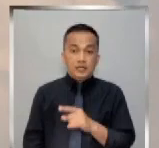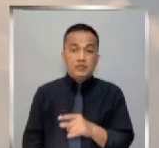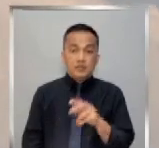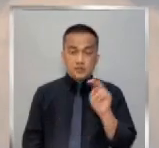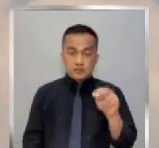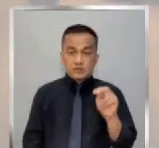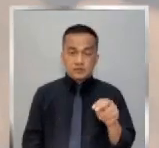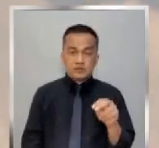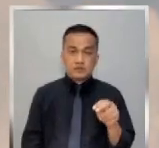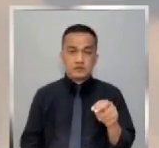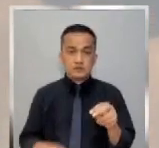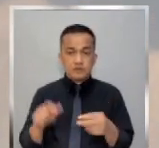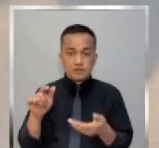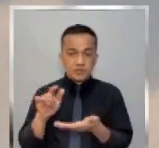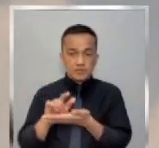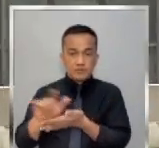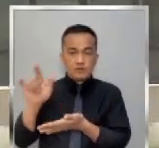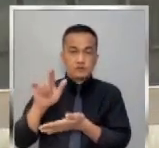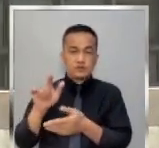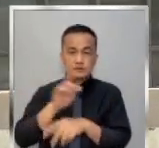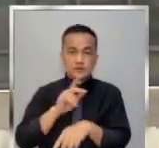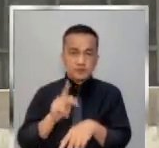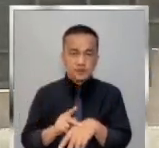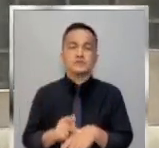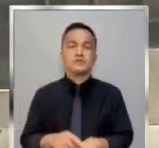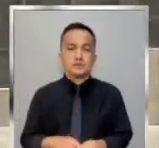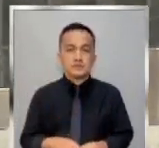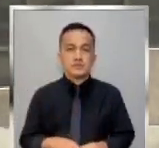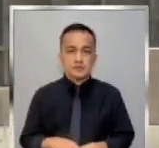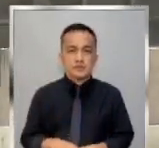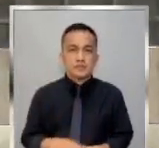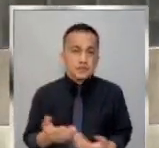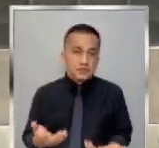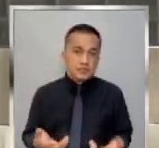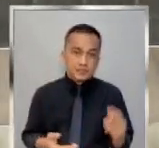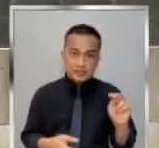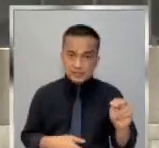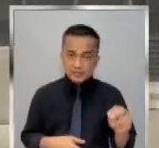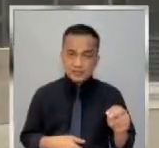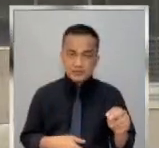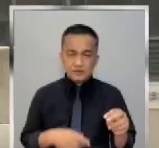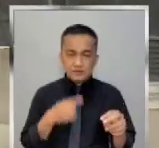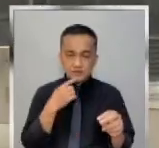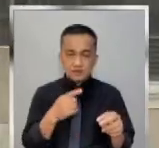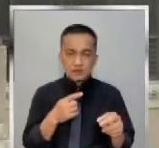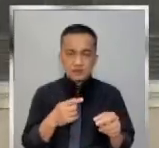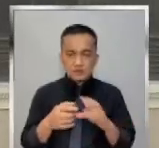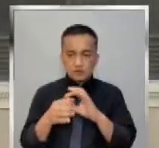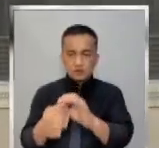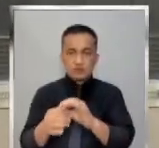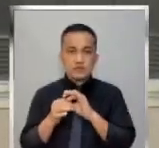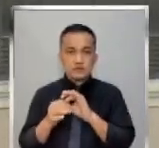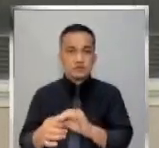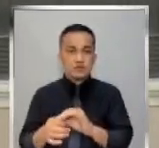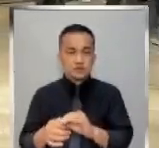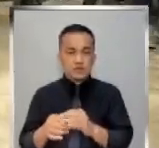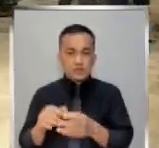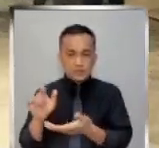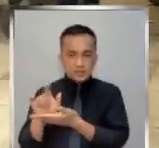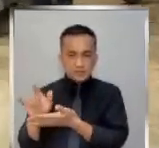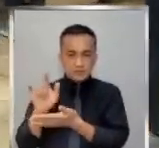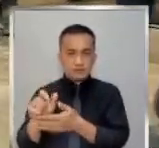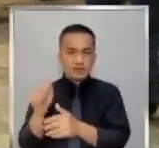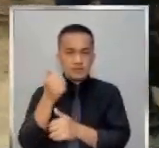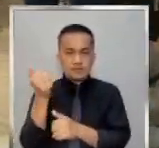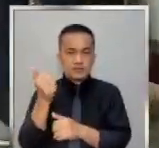mga airports sa buong Pilipinas, no. At kailangan din ng koordinasyon dun sa mga airport ng ibang bansa.